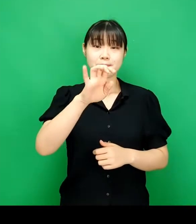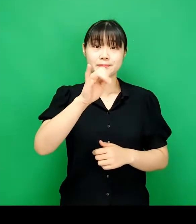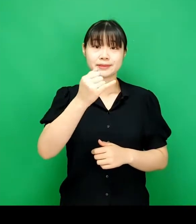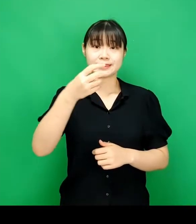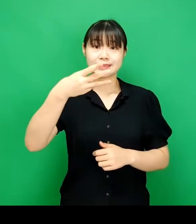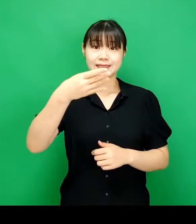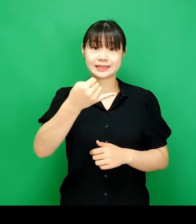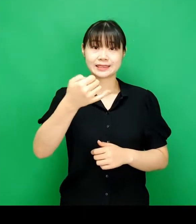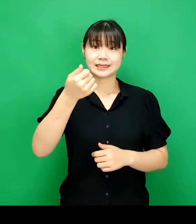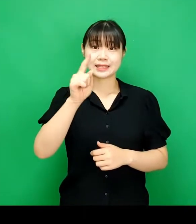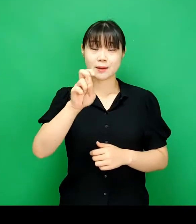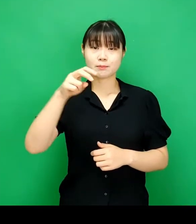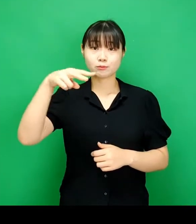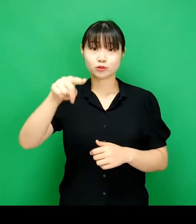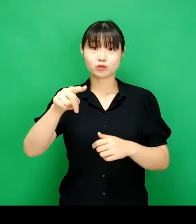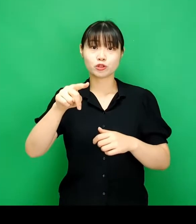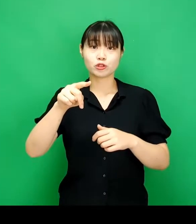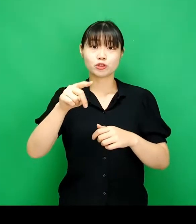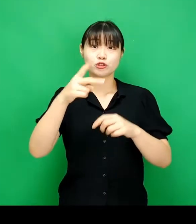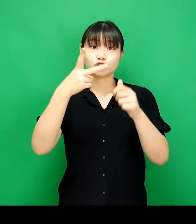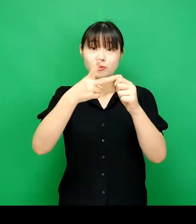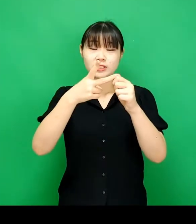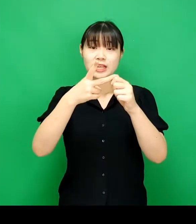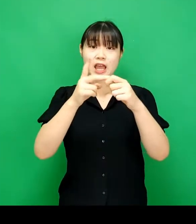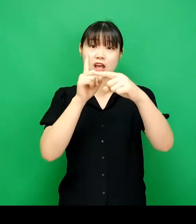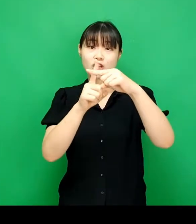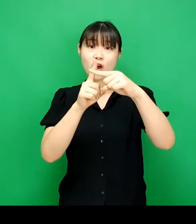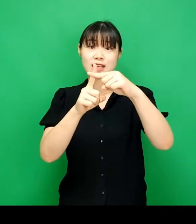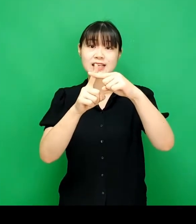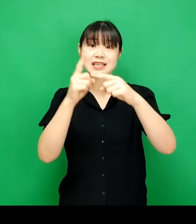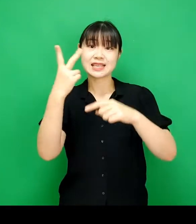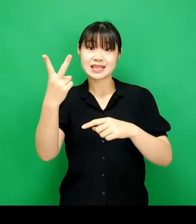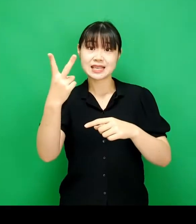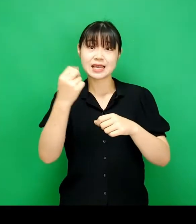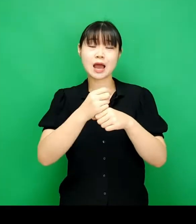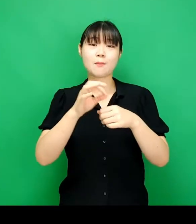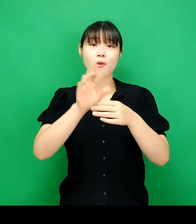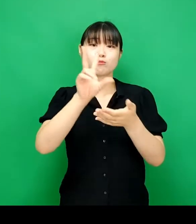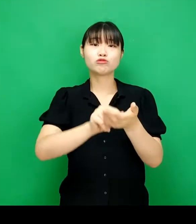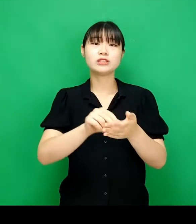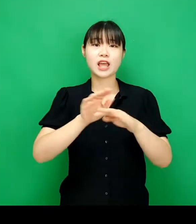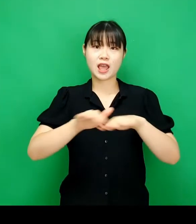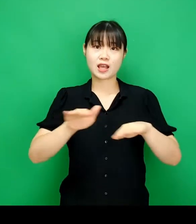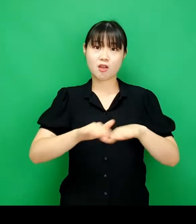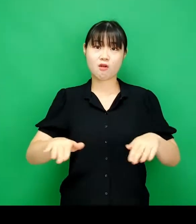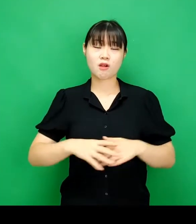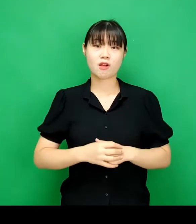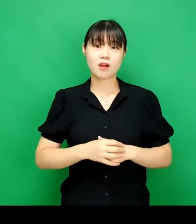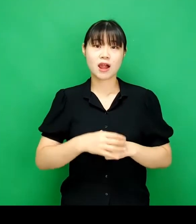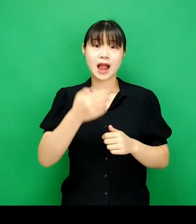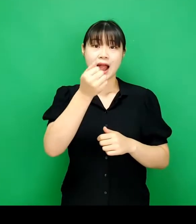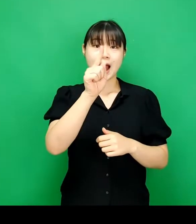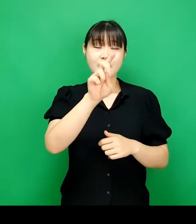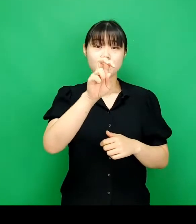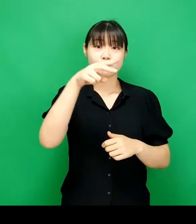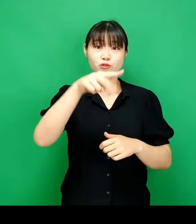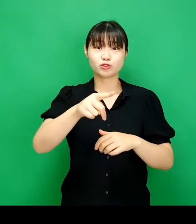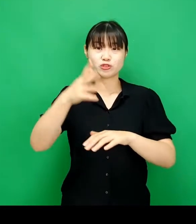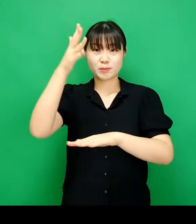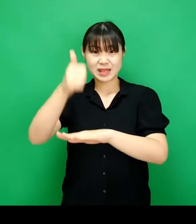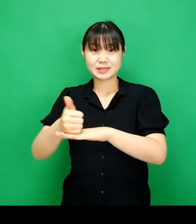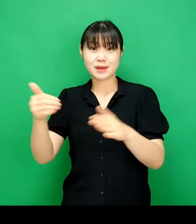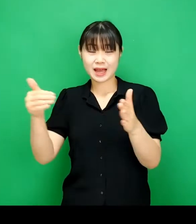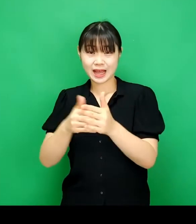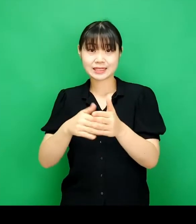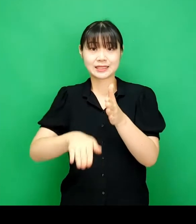left 함수 두 번째 인수에다가 더하기 2를 해주면 문제가 해결됩니다. 함수를